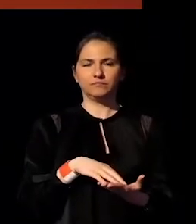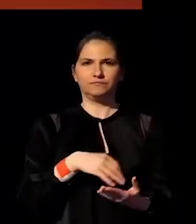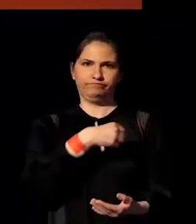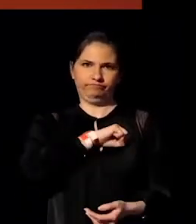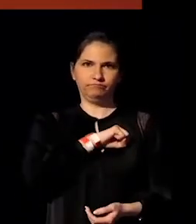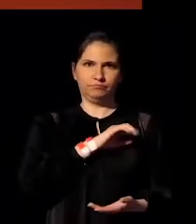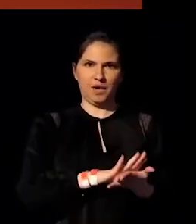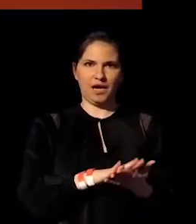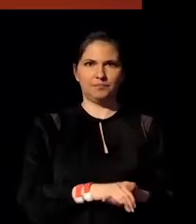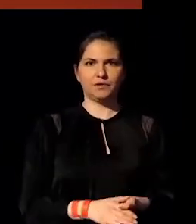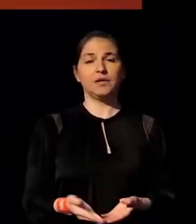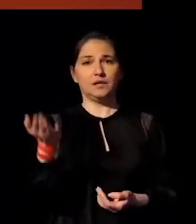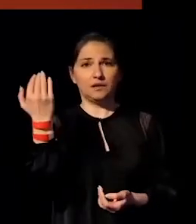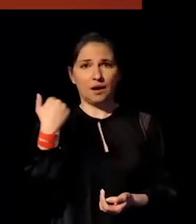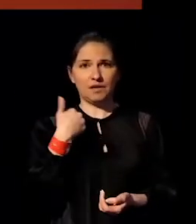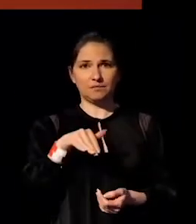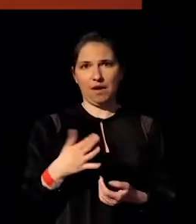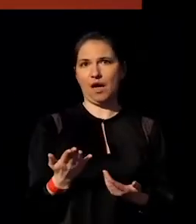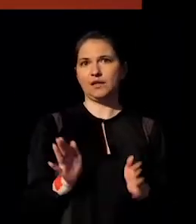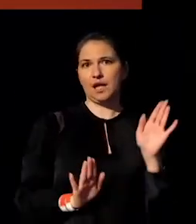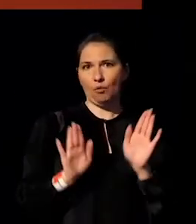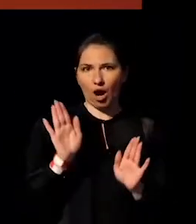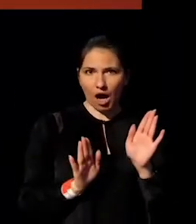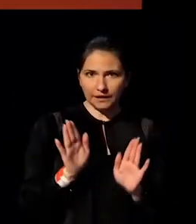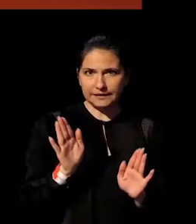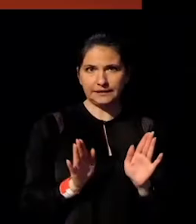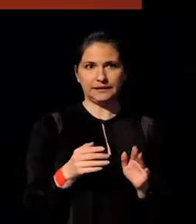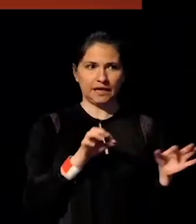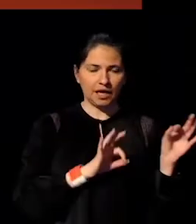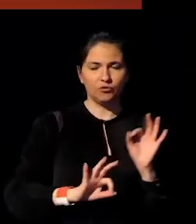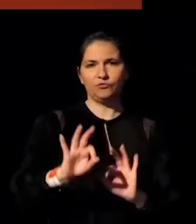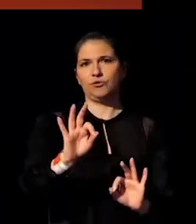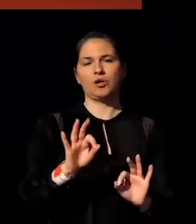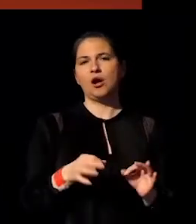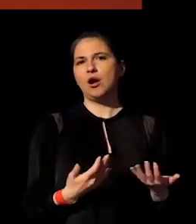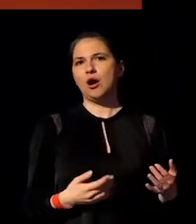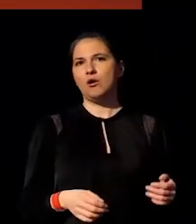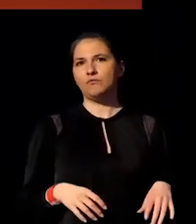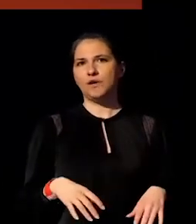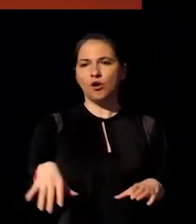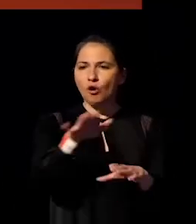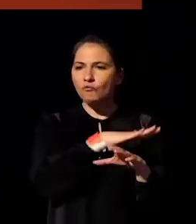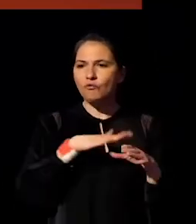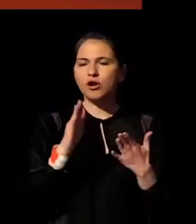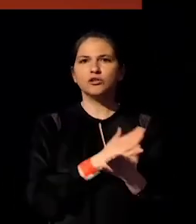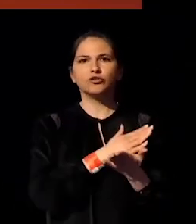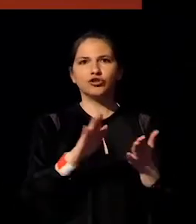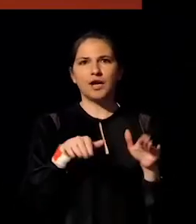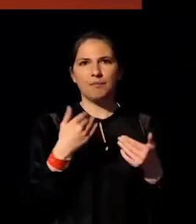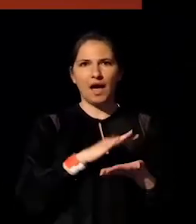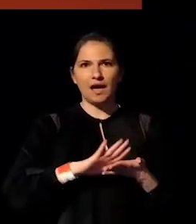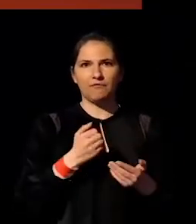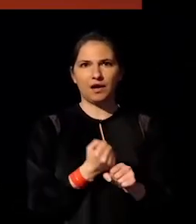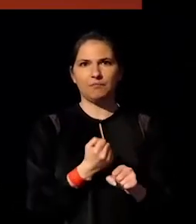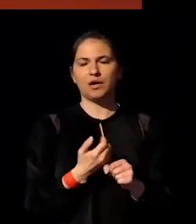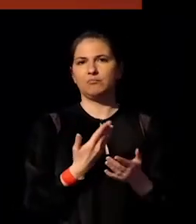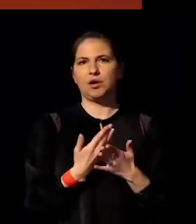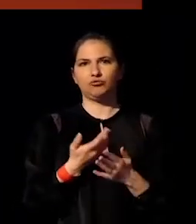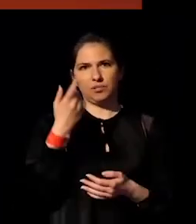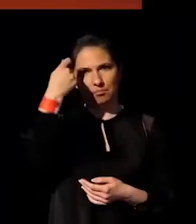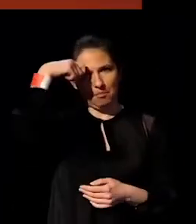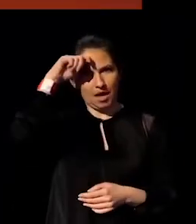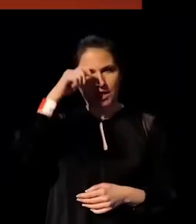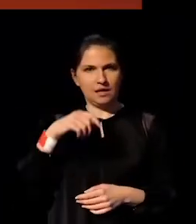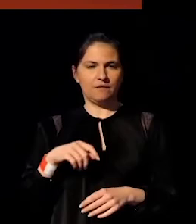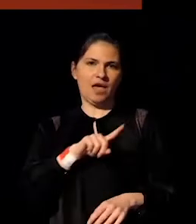mehr Demokratie eingeführt, Volksbegehren, Volksentscheide erleichtert. Die sehr gute Initiative Berlin hat Eigenbedarf, die wir und